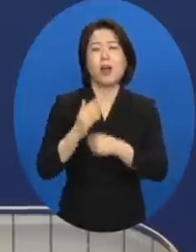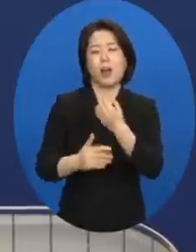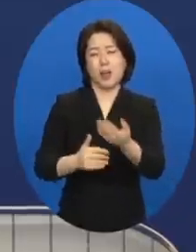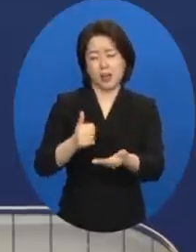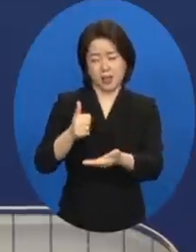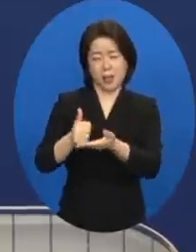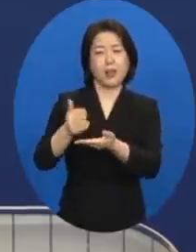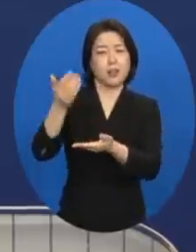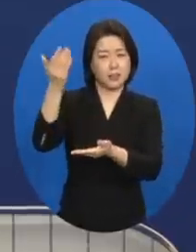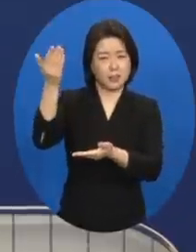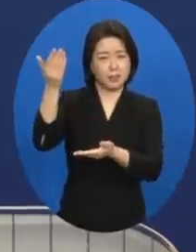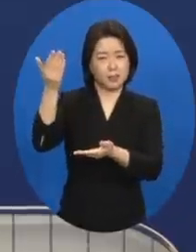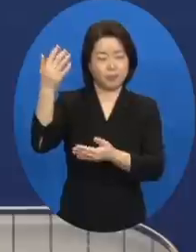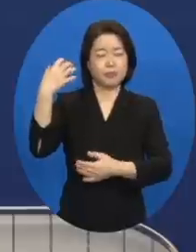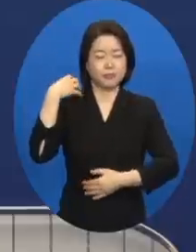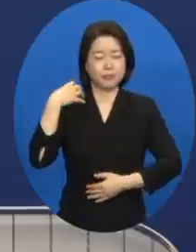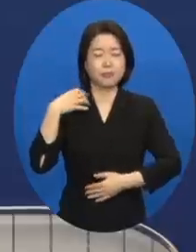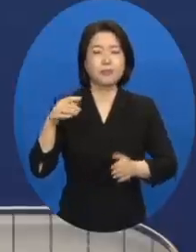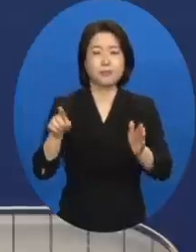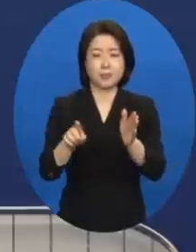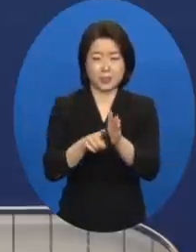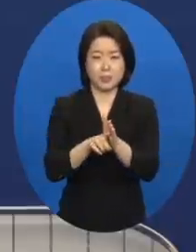하나님이신 줄 믿습니다.